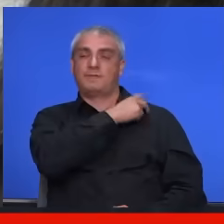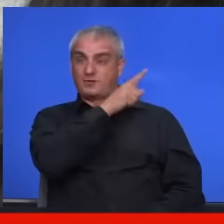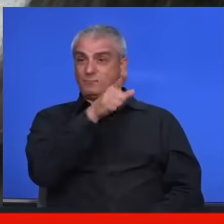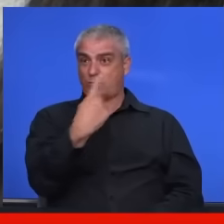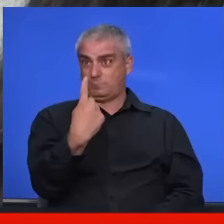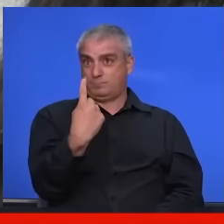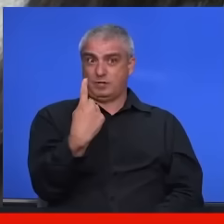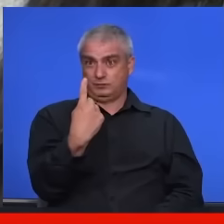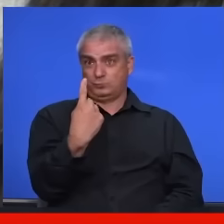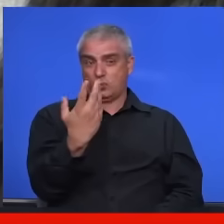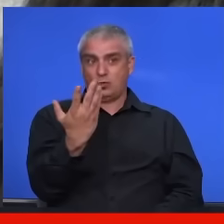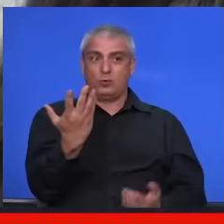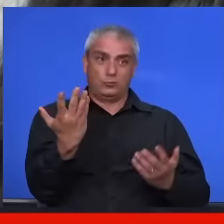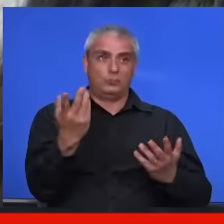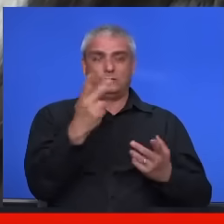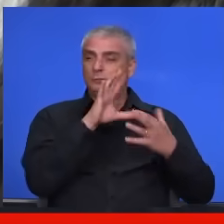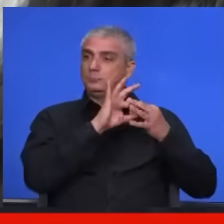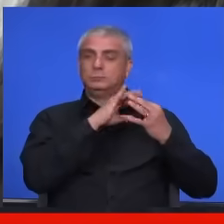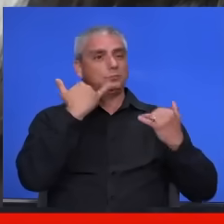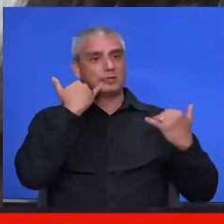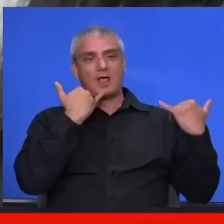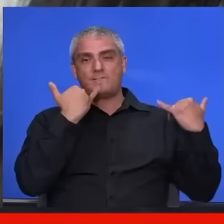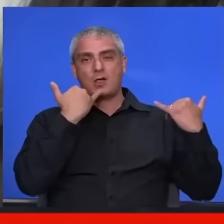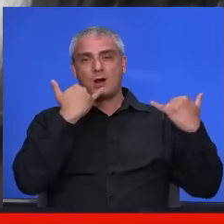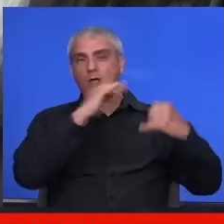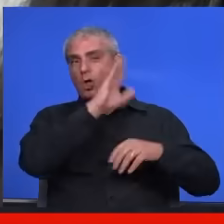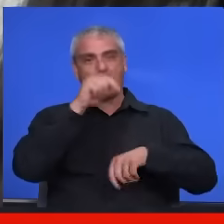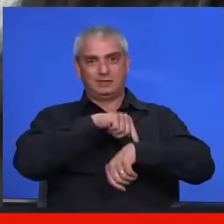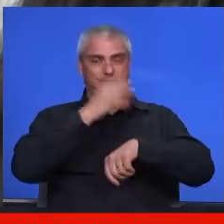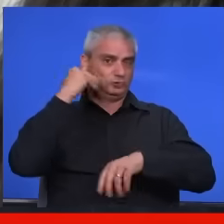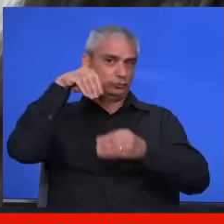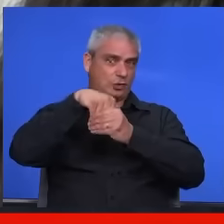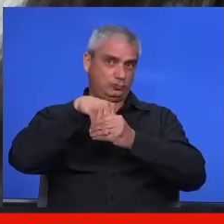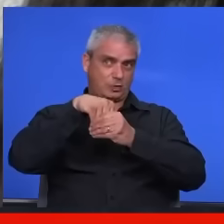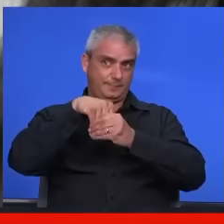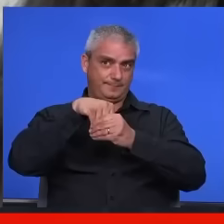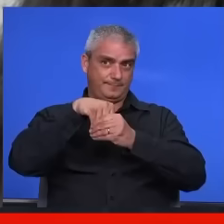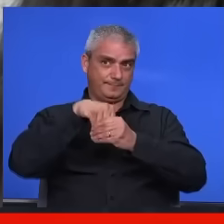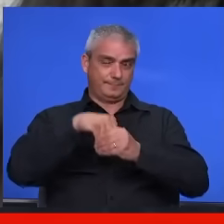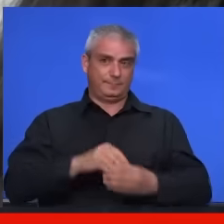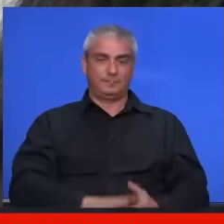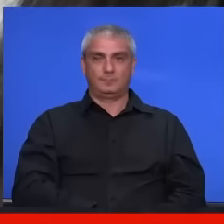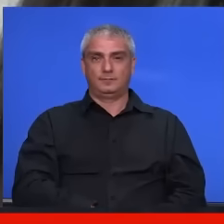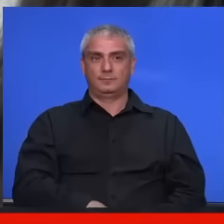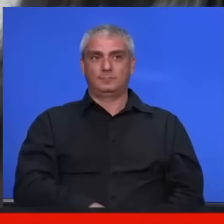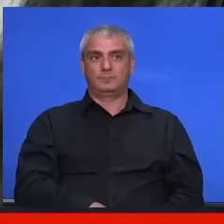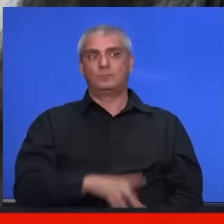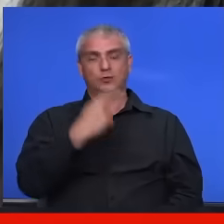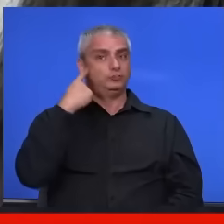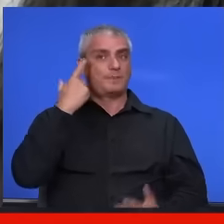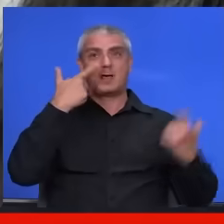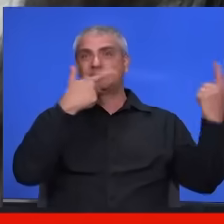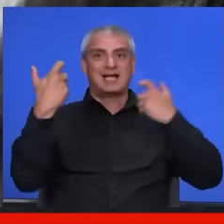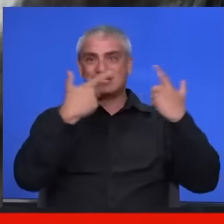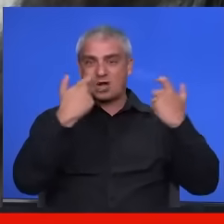בעצם איתו בקו לאורך כל מה שהיה שם. הוא שמע את